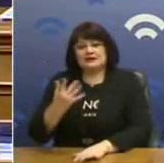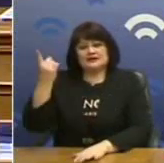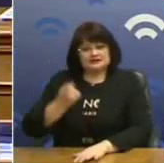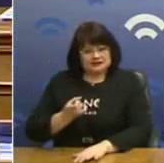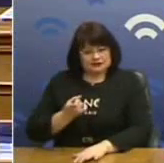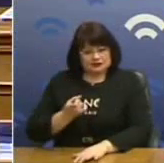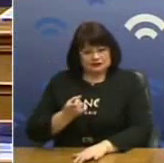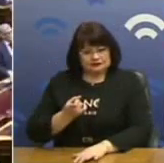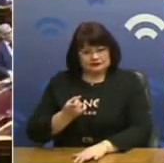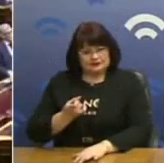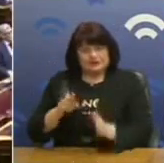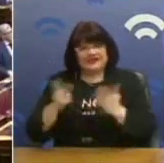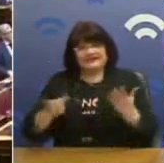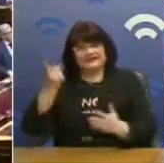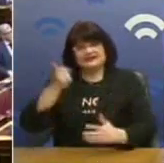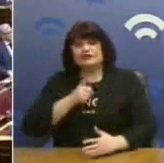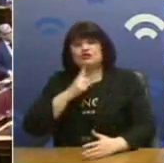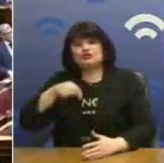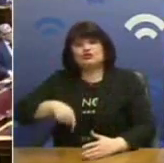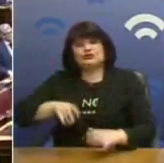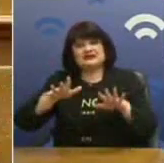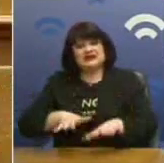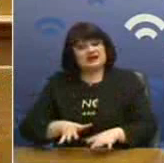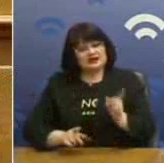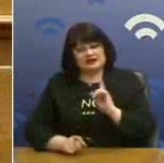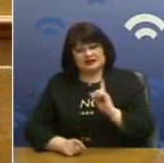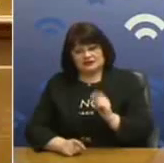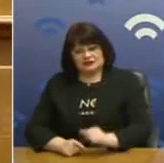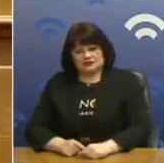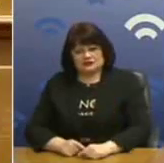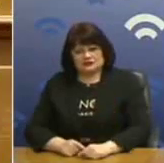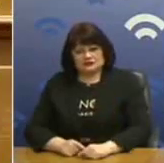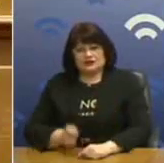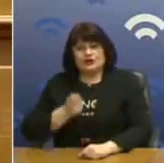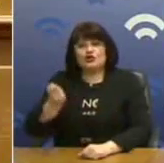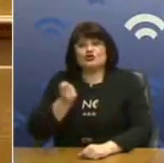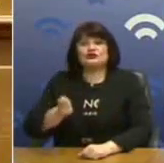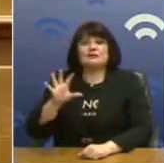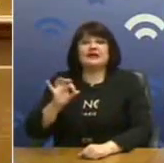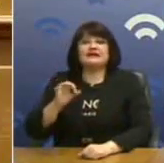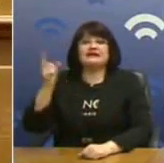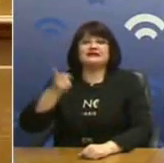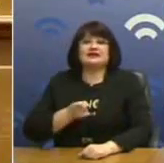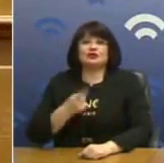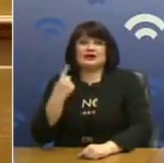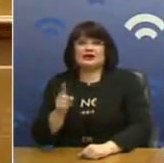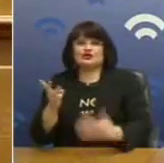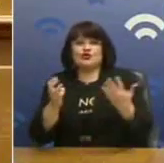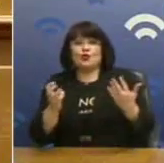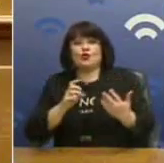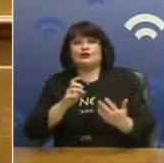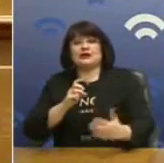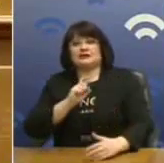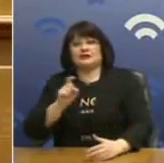Όχι 17% που έχουμε εμείς. Και χρέος 50%, όχι 180% που έχουμε εμείς. Γιατί τις